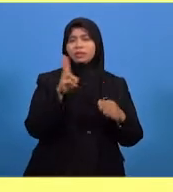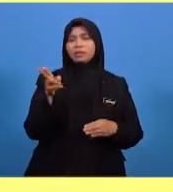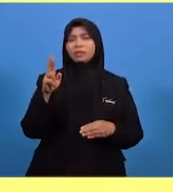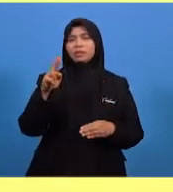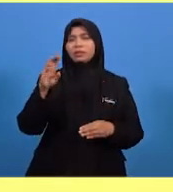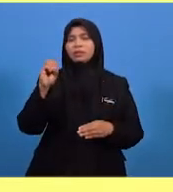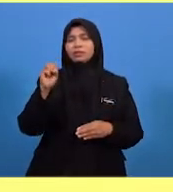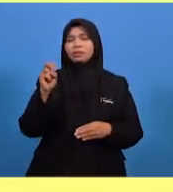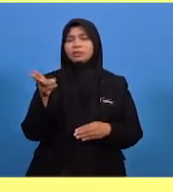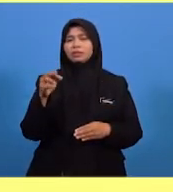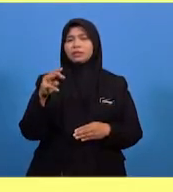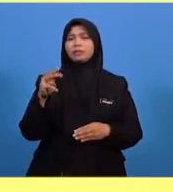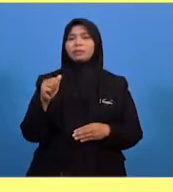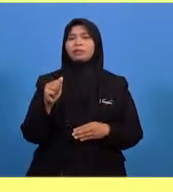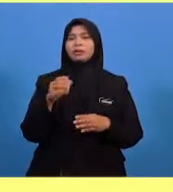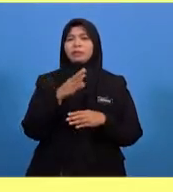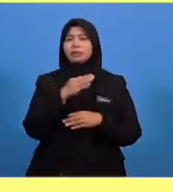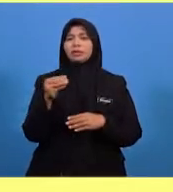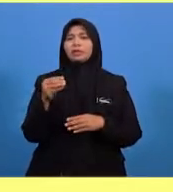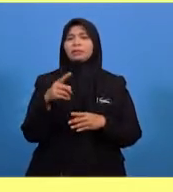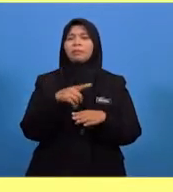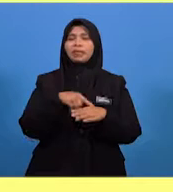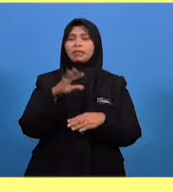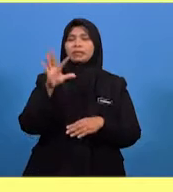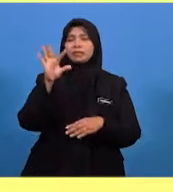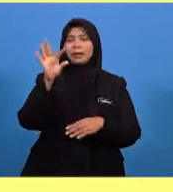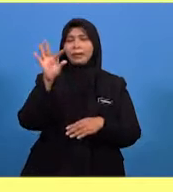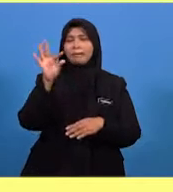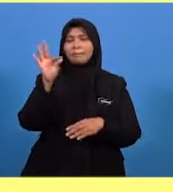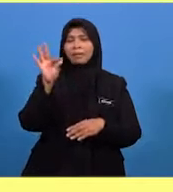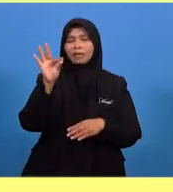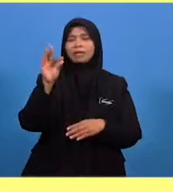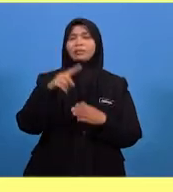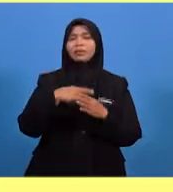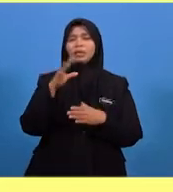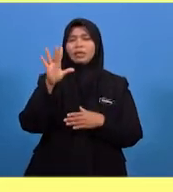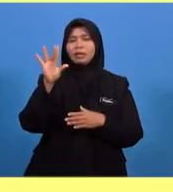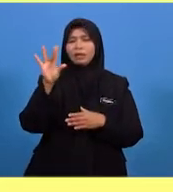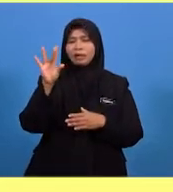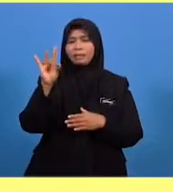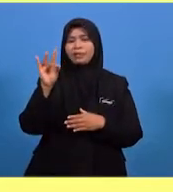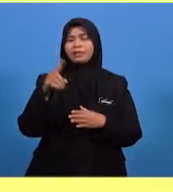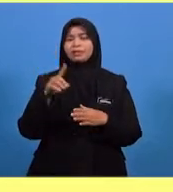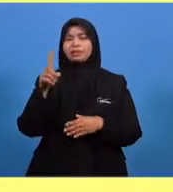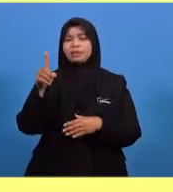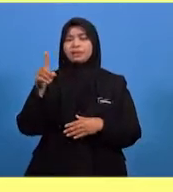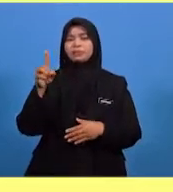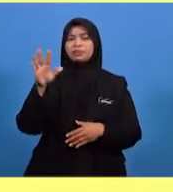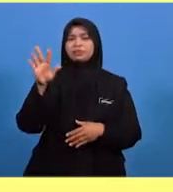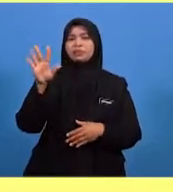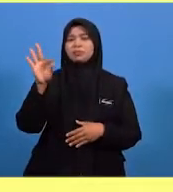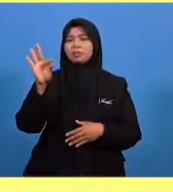pada 9 ogo 1945 bom atom Fat Man telah digugurkan ke atas Bandar